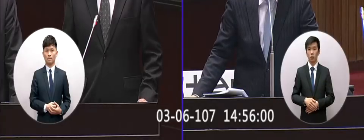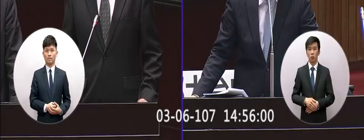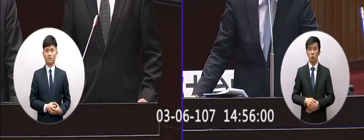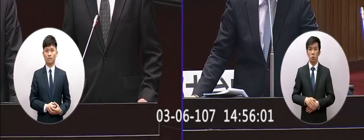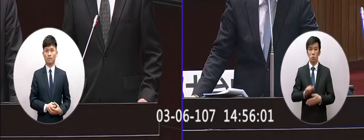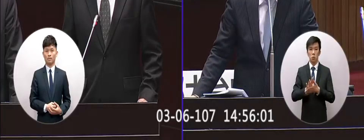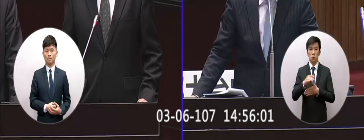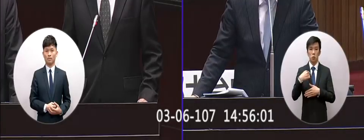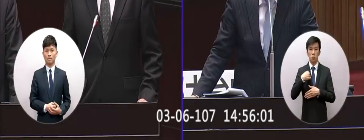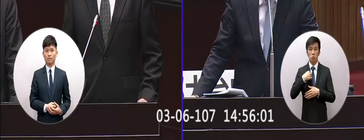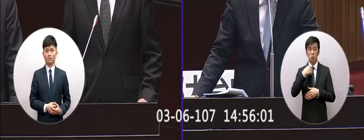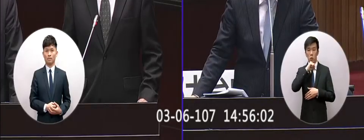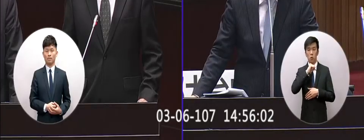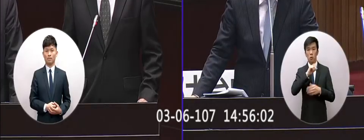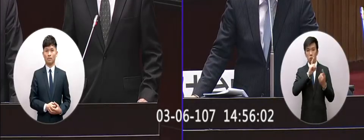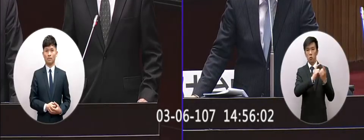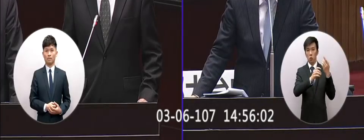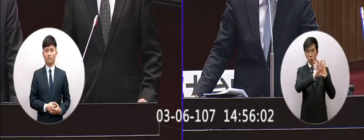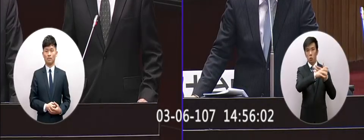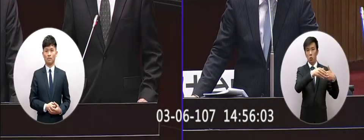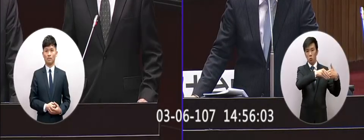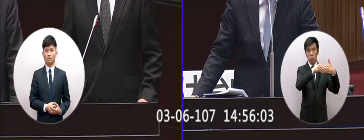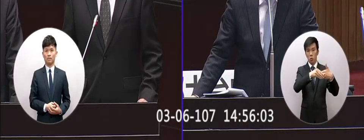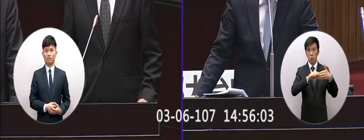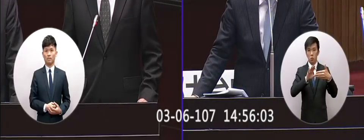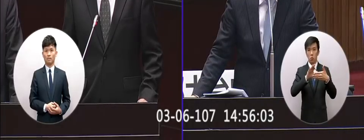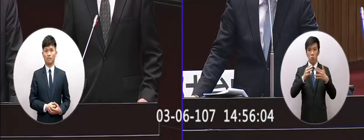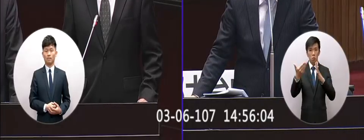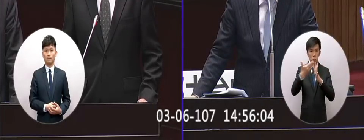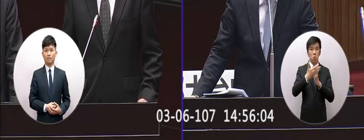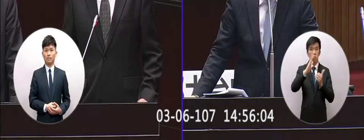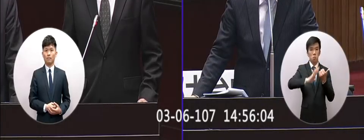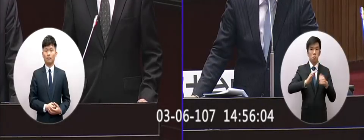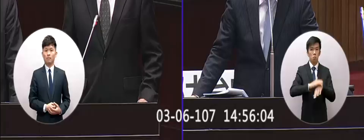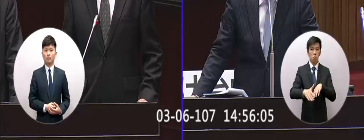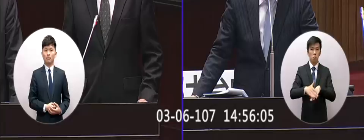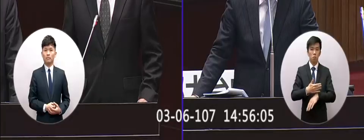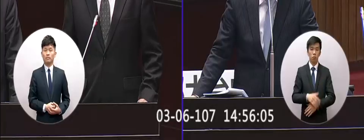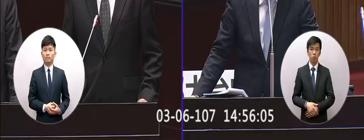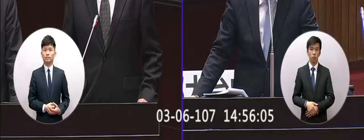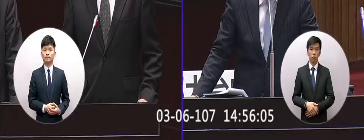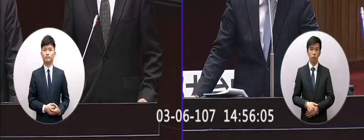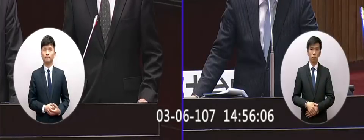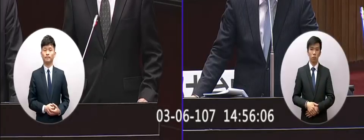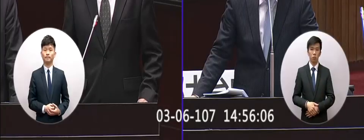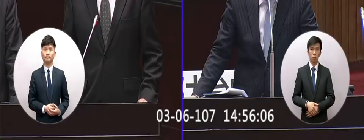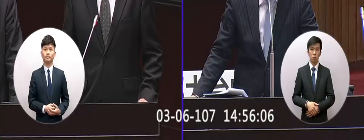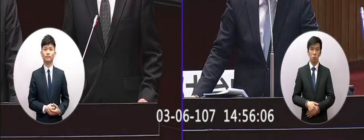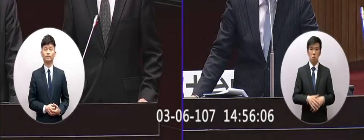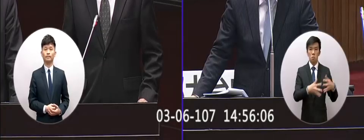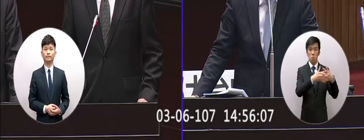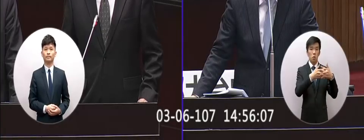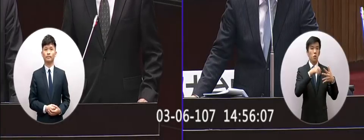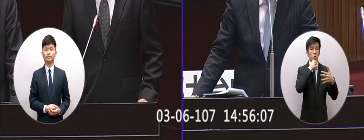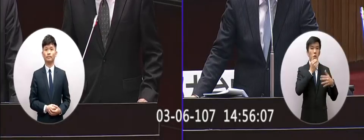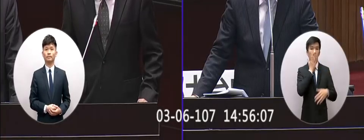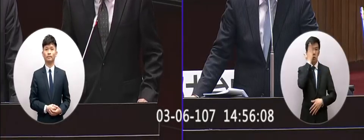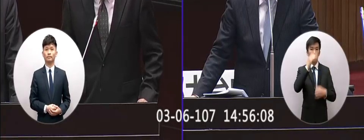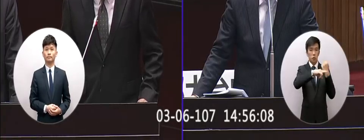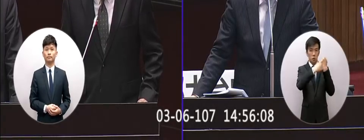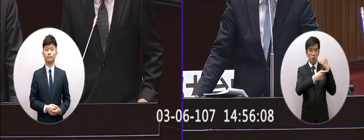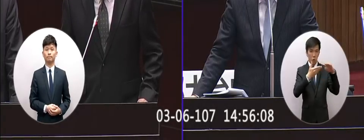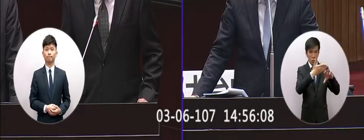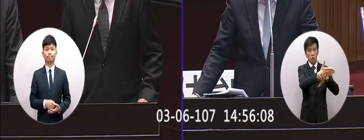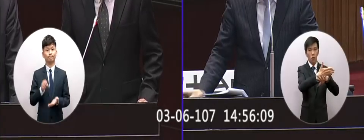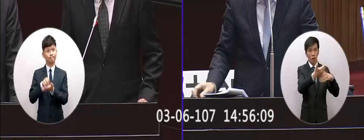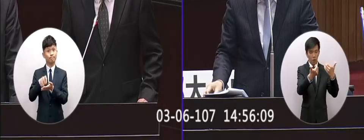交空间上面，因为台湾旅行法的通过而对我们施压？ 跟